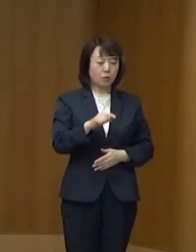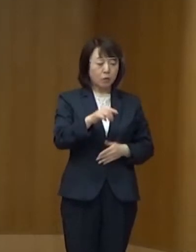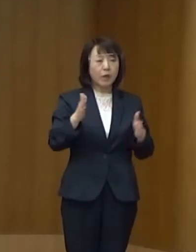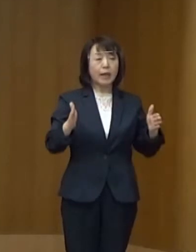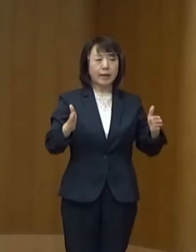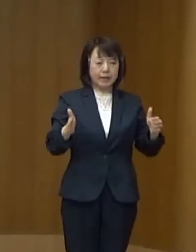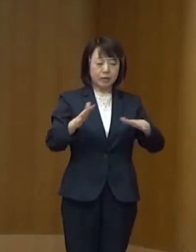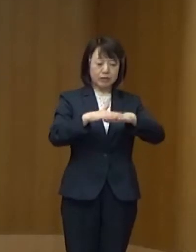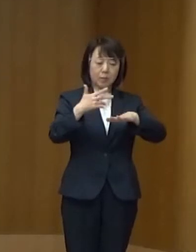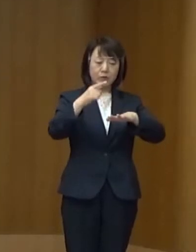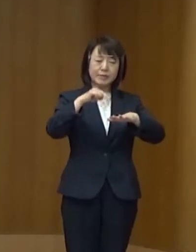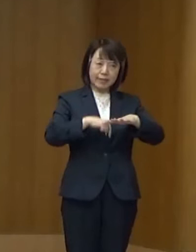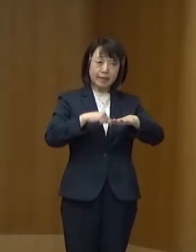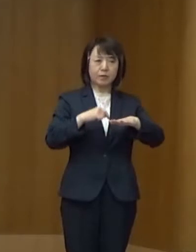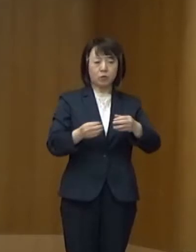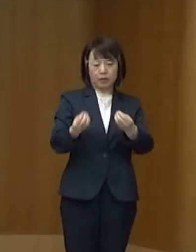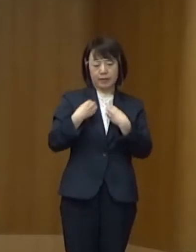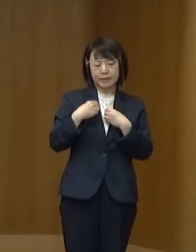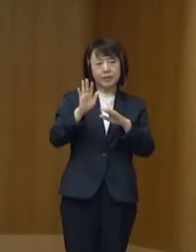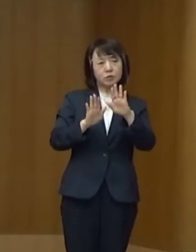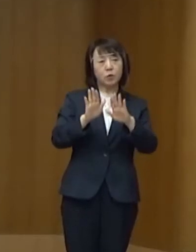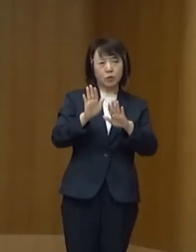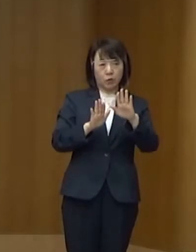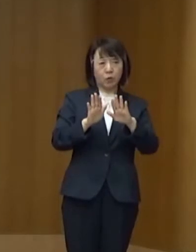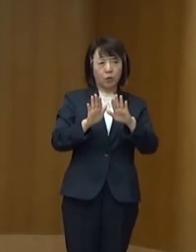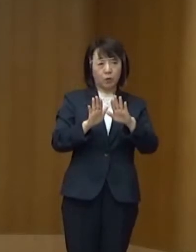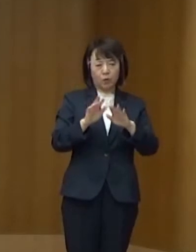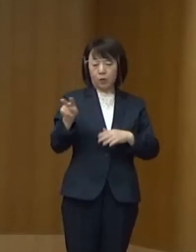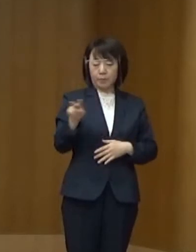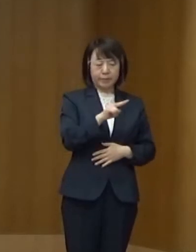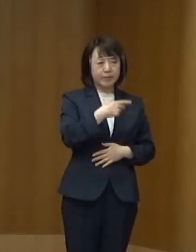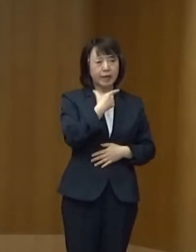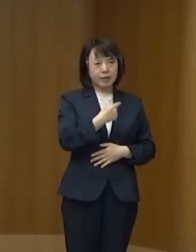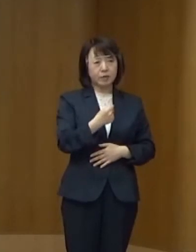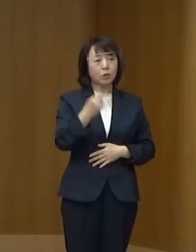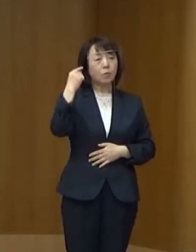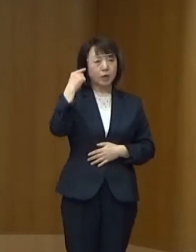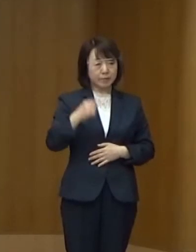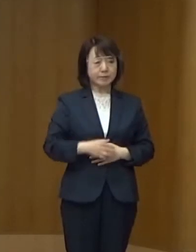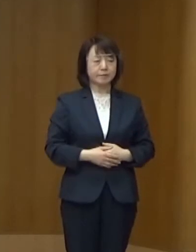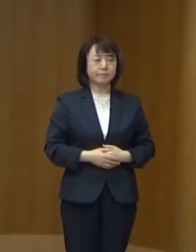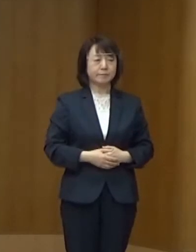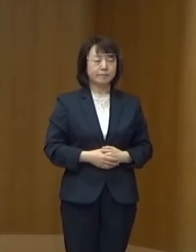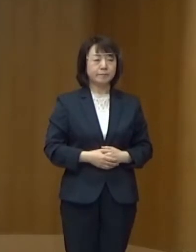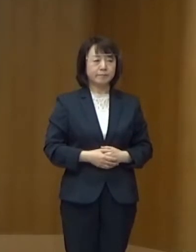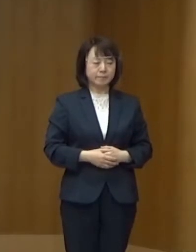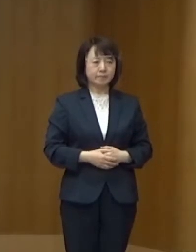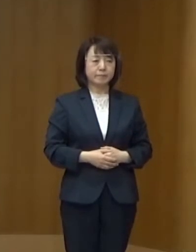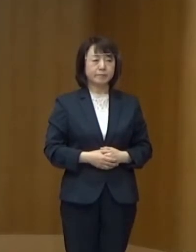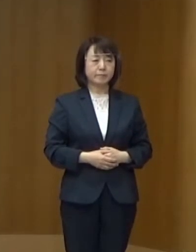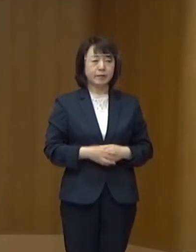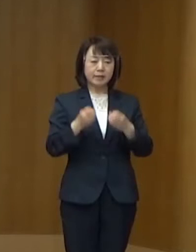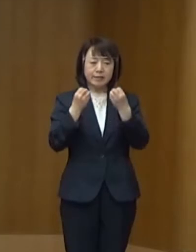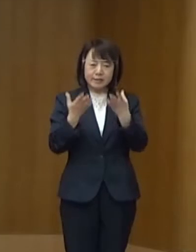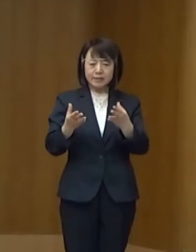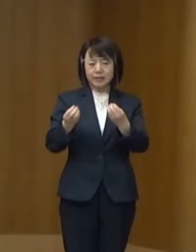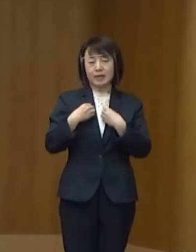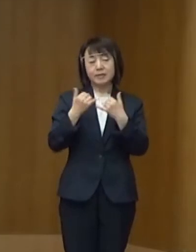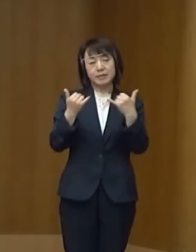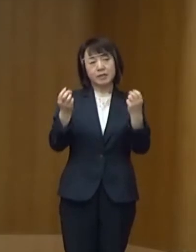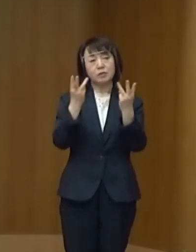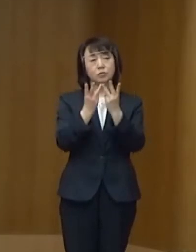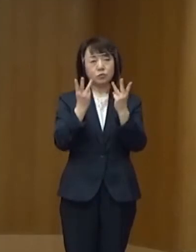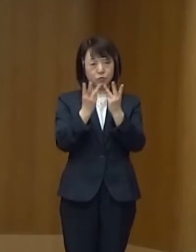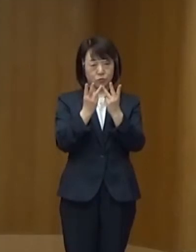の札幌市内における感染状況等を見ていきたいと思います。まず新規感染者数